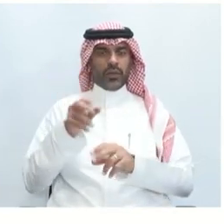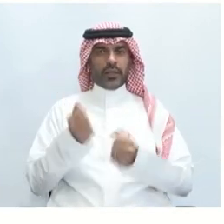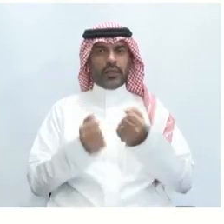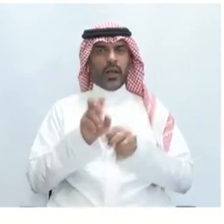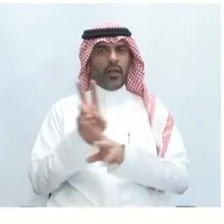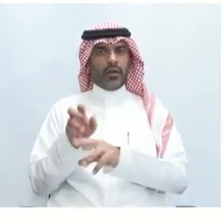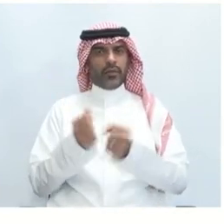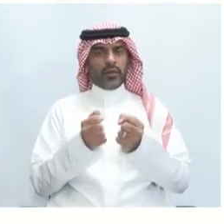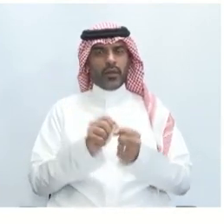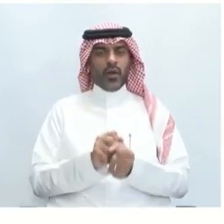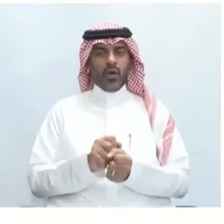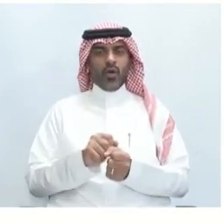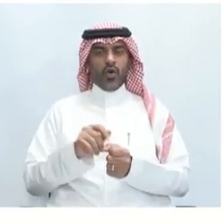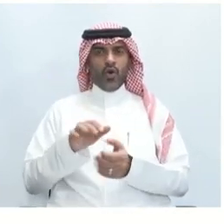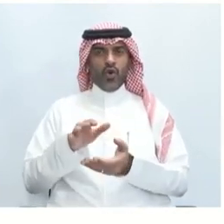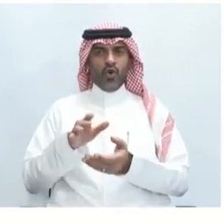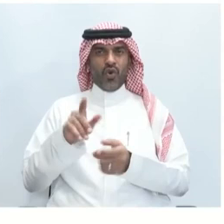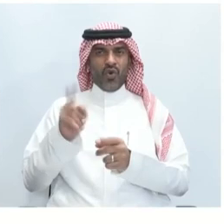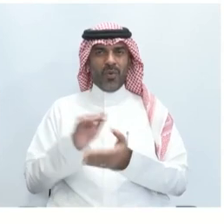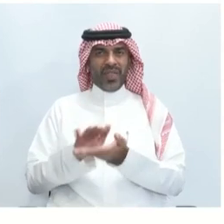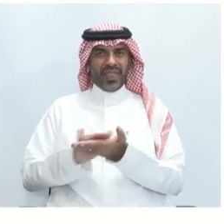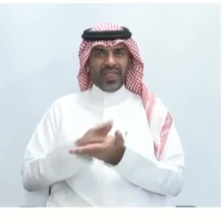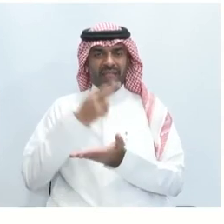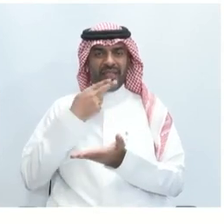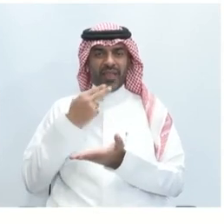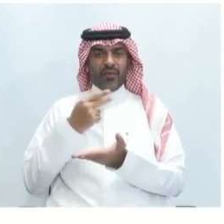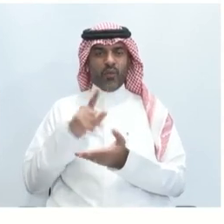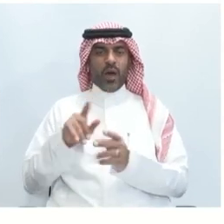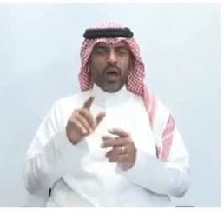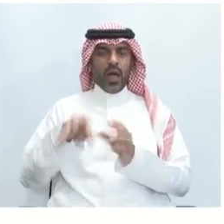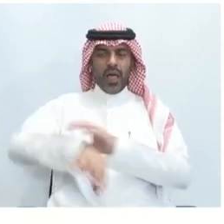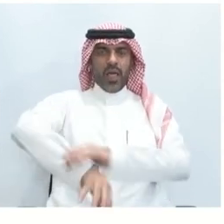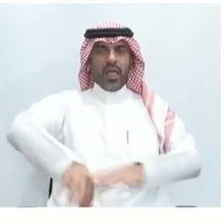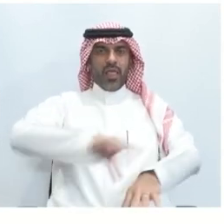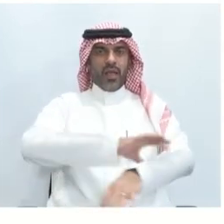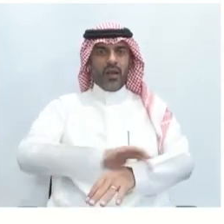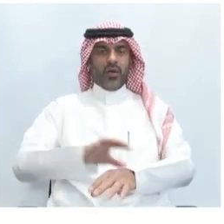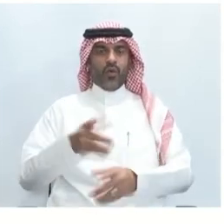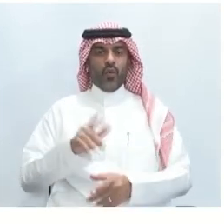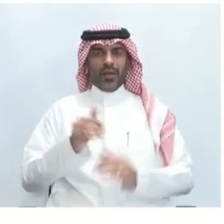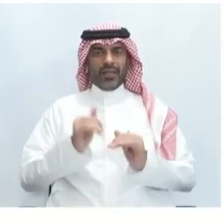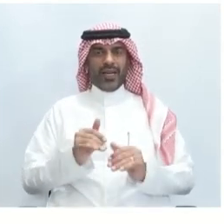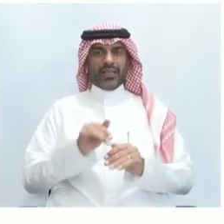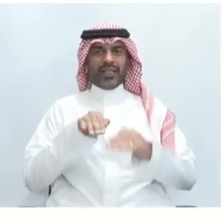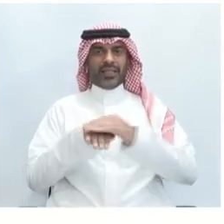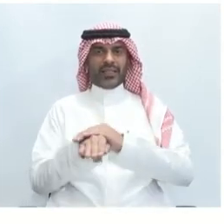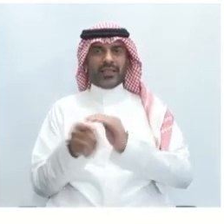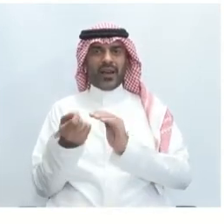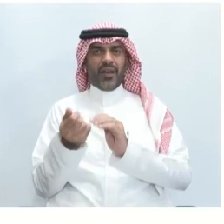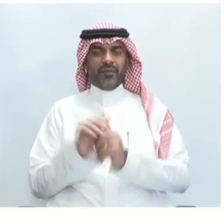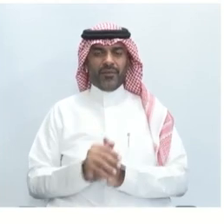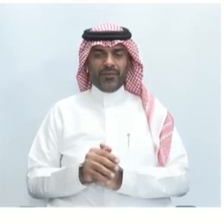روبوتات التنظيف اذرع روبوتيه في المصانع واجهزه الصراف الالي نبدا بالروبوتات